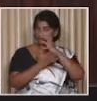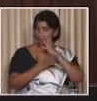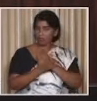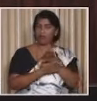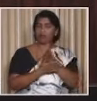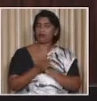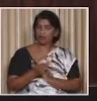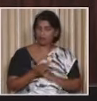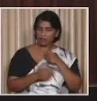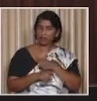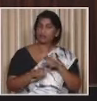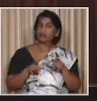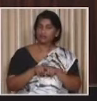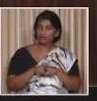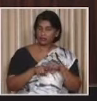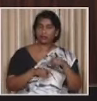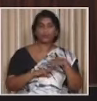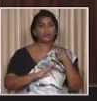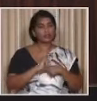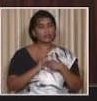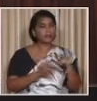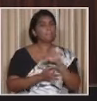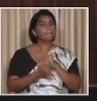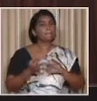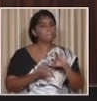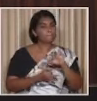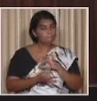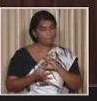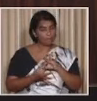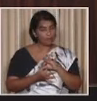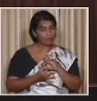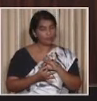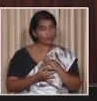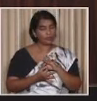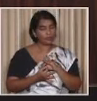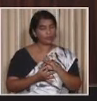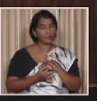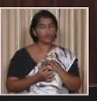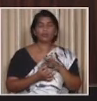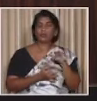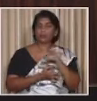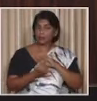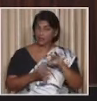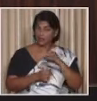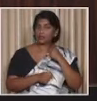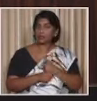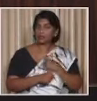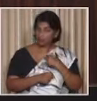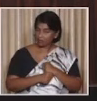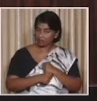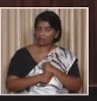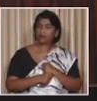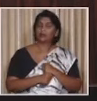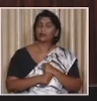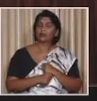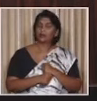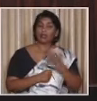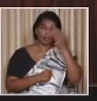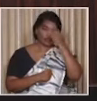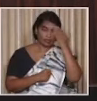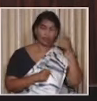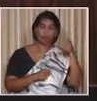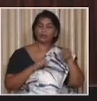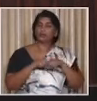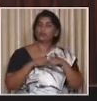කොටසක් මේකේ තියෙනවා ශ්‍රී ලංකා ප්‍රජාතන්ත්‍ර ප්‍රජාතාන්ත්‍රික සමාජවාදී ජනරජයේ සහ ද්‍රවිඩ